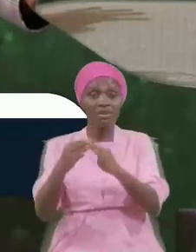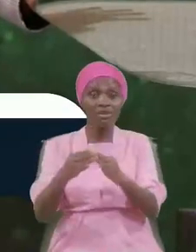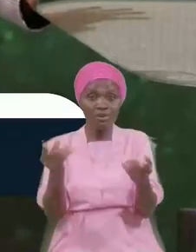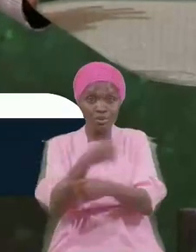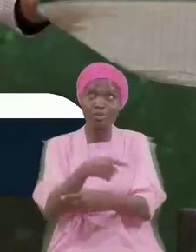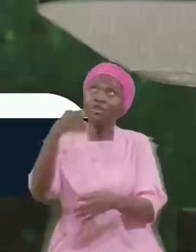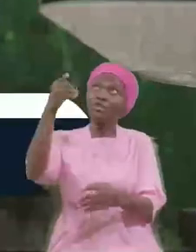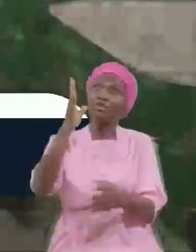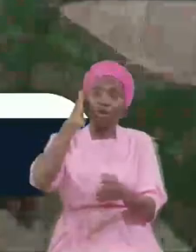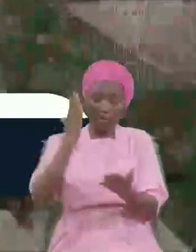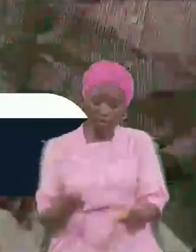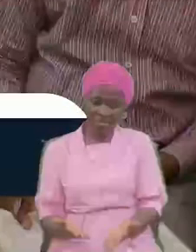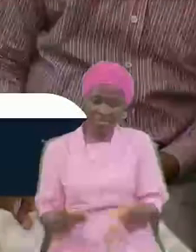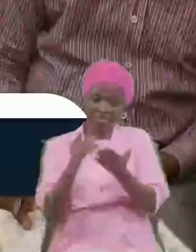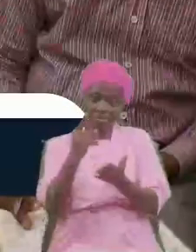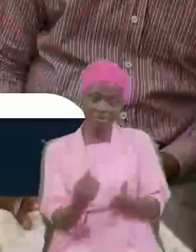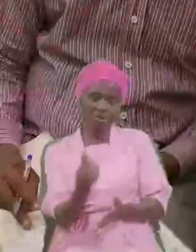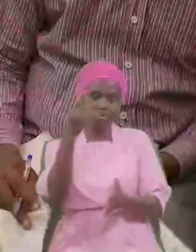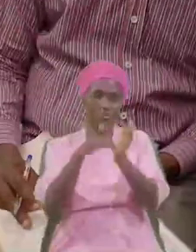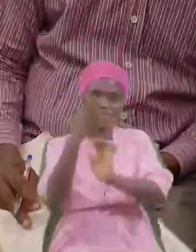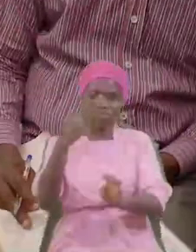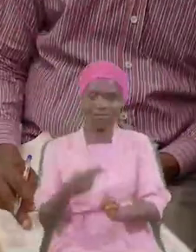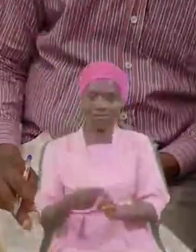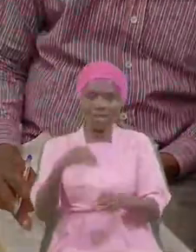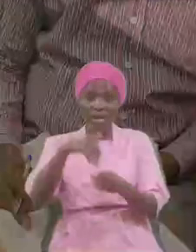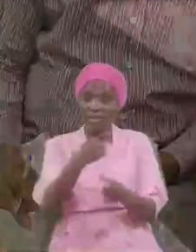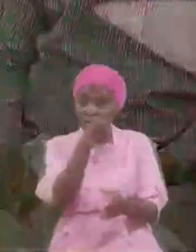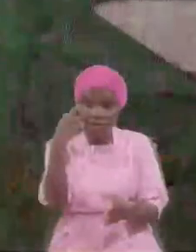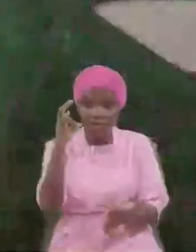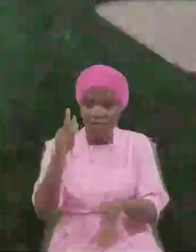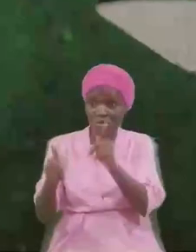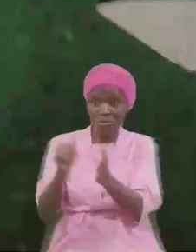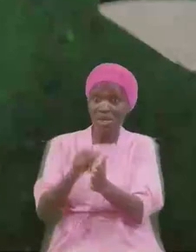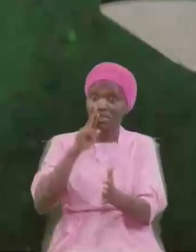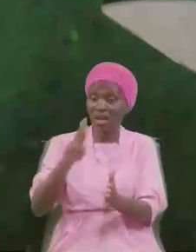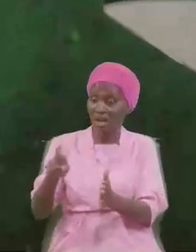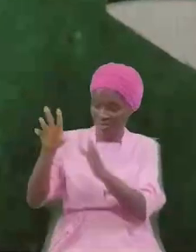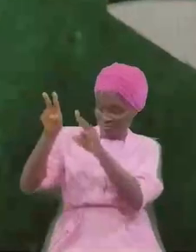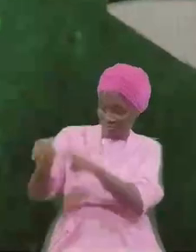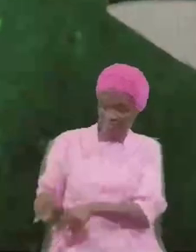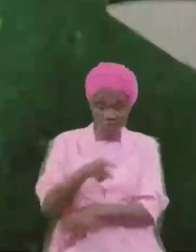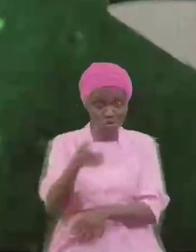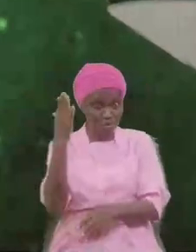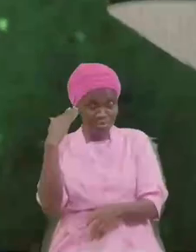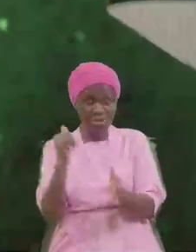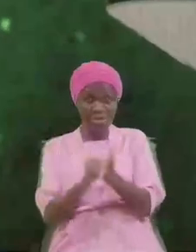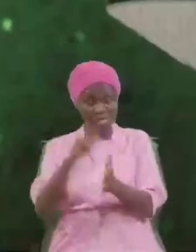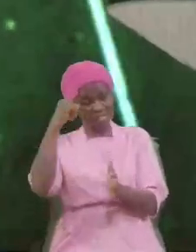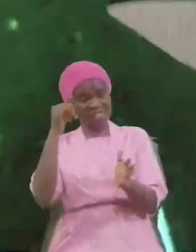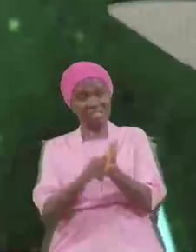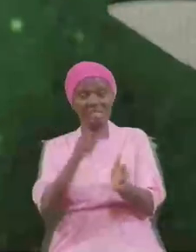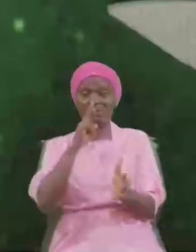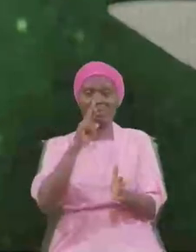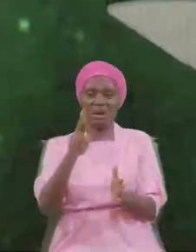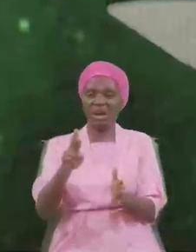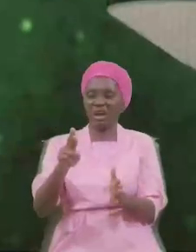commencer à vous élever aux yeux des gens qui vous ont dénigré, qui vous ont rendu quelqu'un de